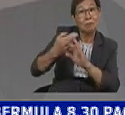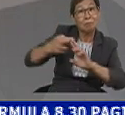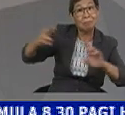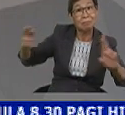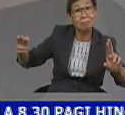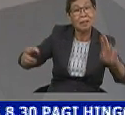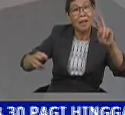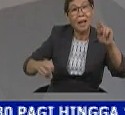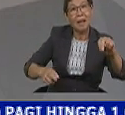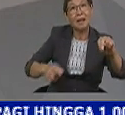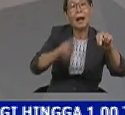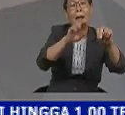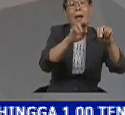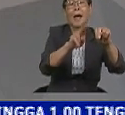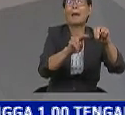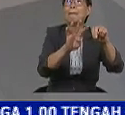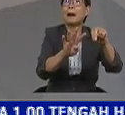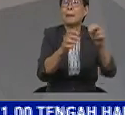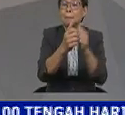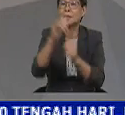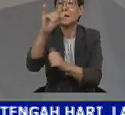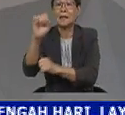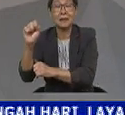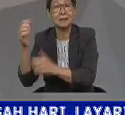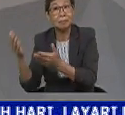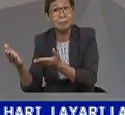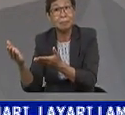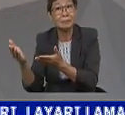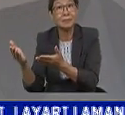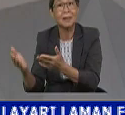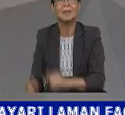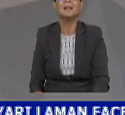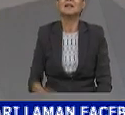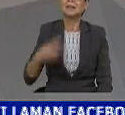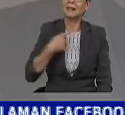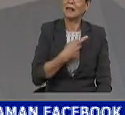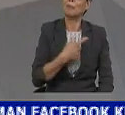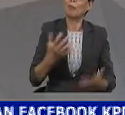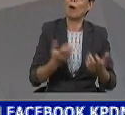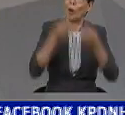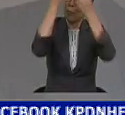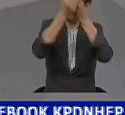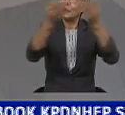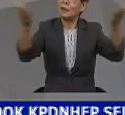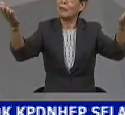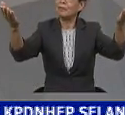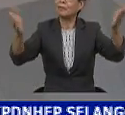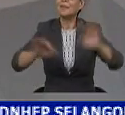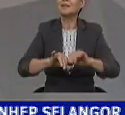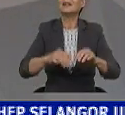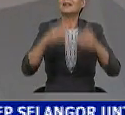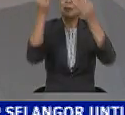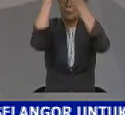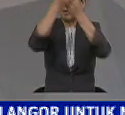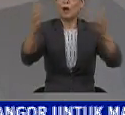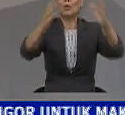Hai di kawasan 42 semua bersama Iskandar Joni baik sementara itu kita juga enggak mawar kan kepada anda yang berada di